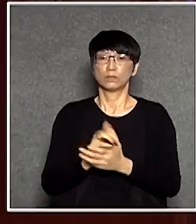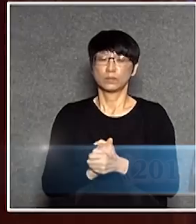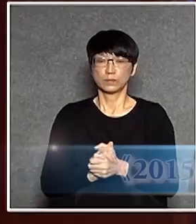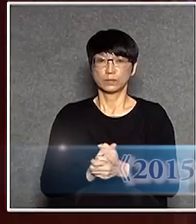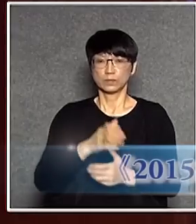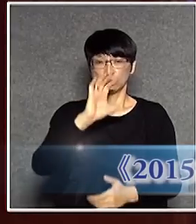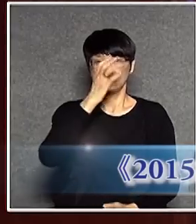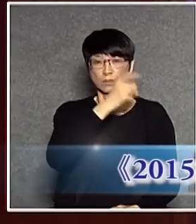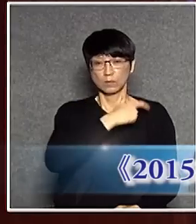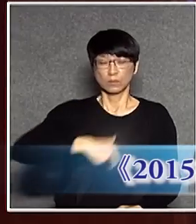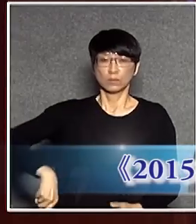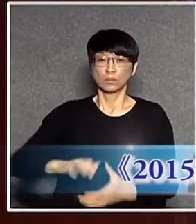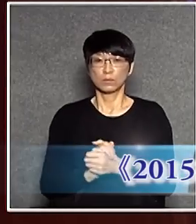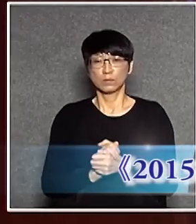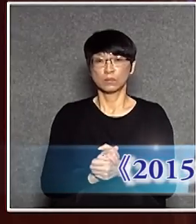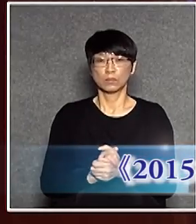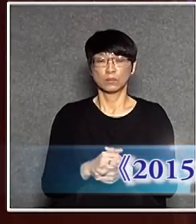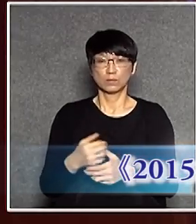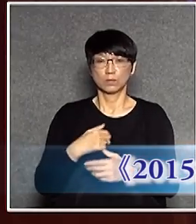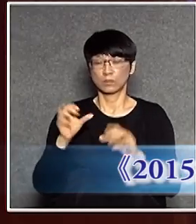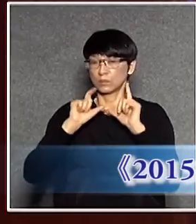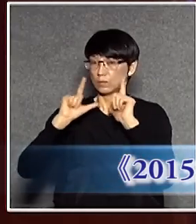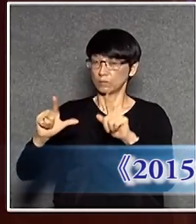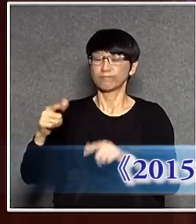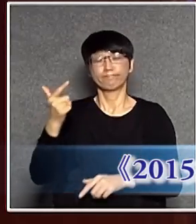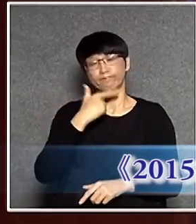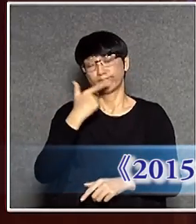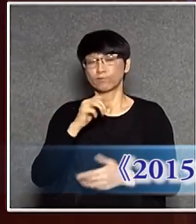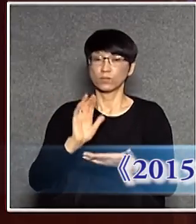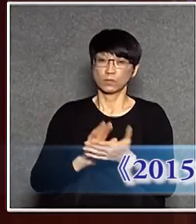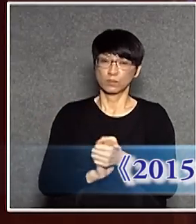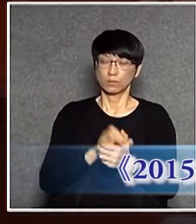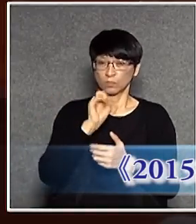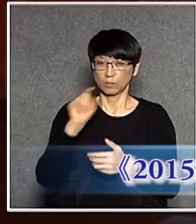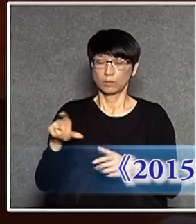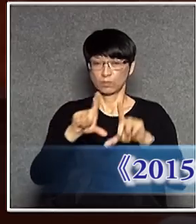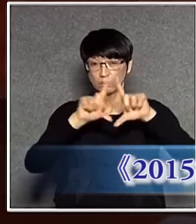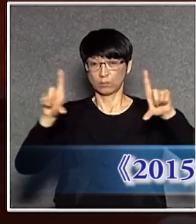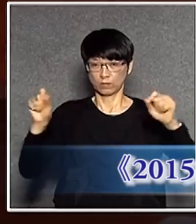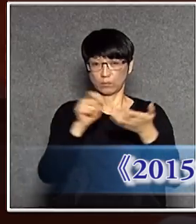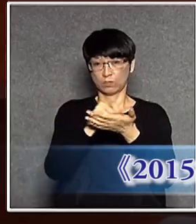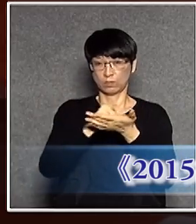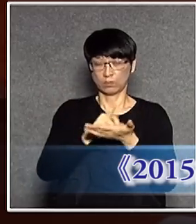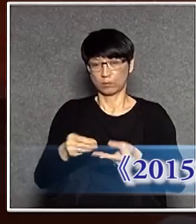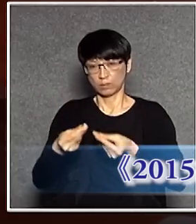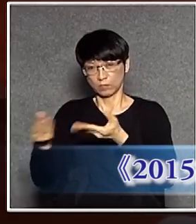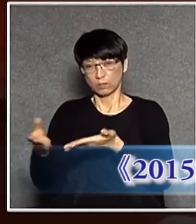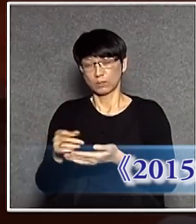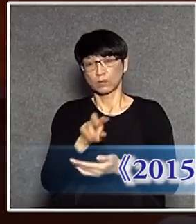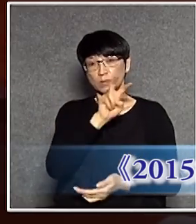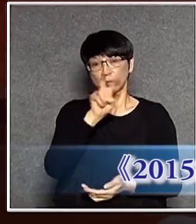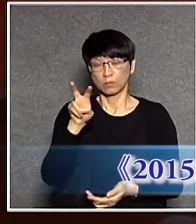許敬文議員。 主席，本來我就不是很想回應局長的，是吧？叫你讀編稿寫好給你的，你都要讀錯，是